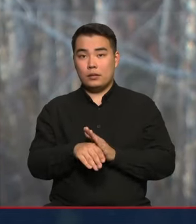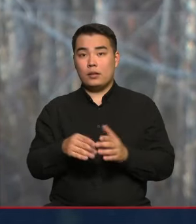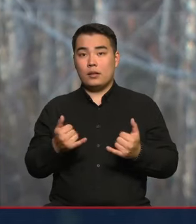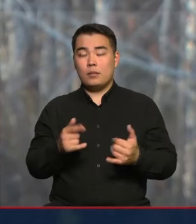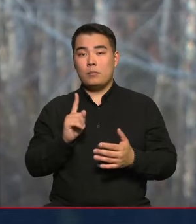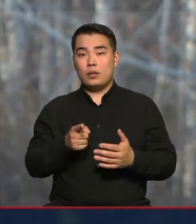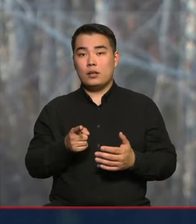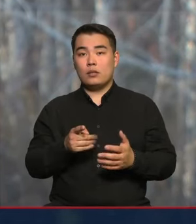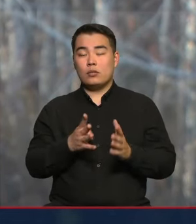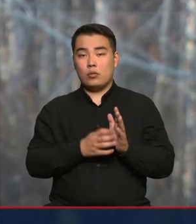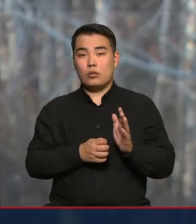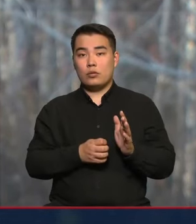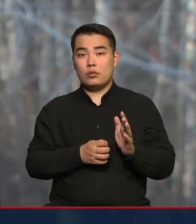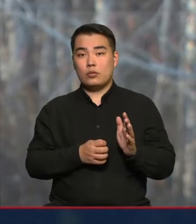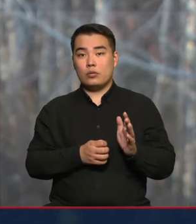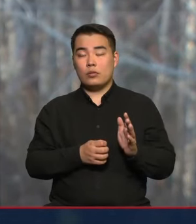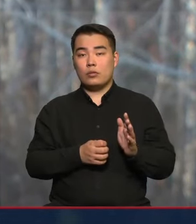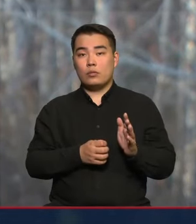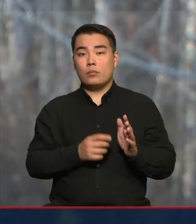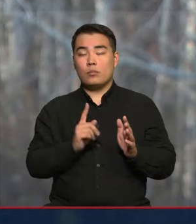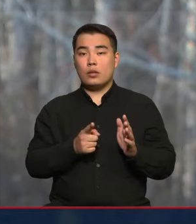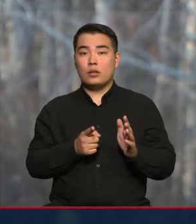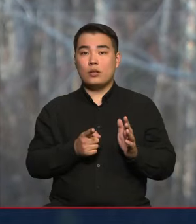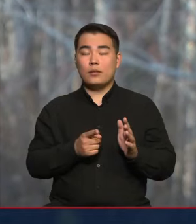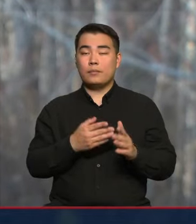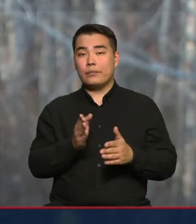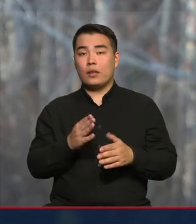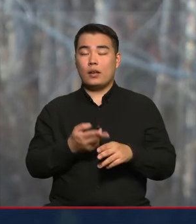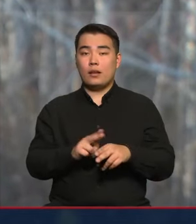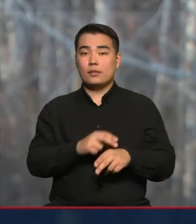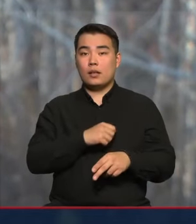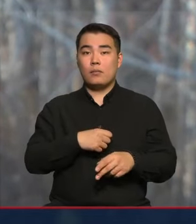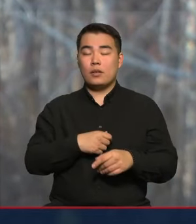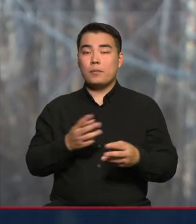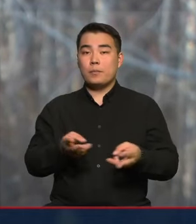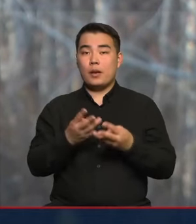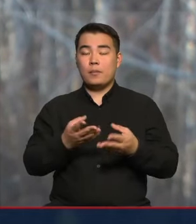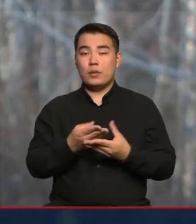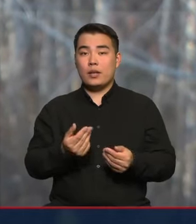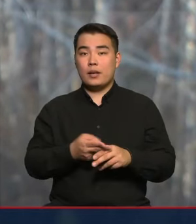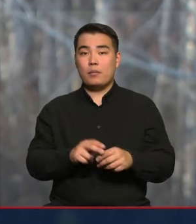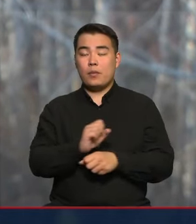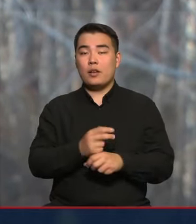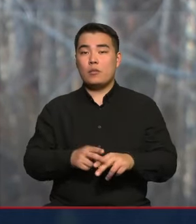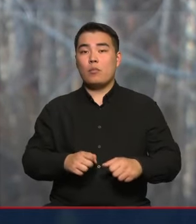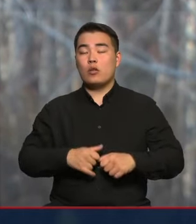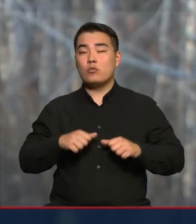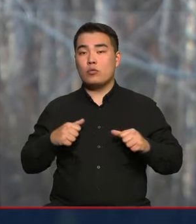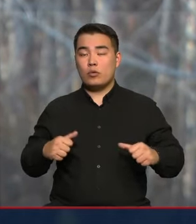Оның 1900 мыңға таманы ол бағанағы өрт сөндіру мәселе. Ол үлкен мәселелер